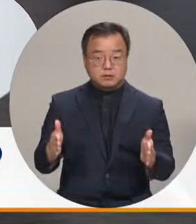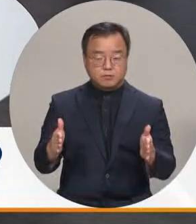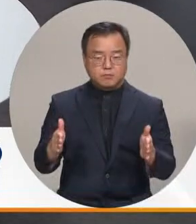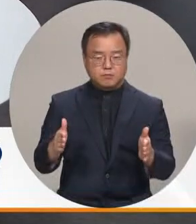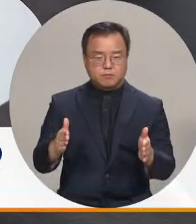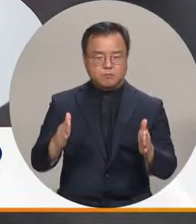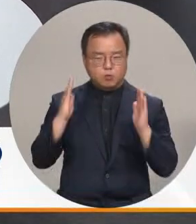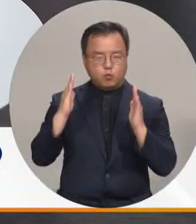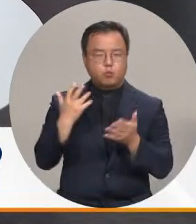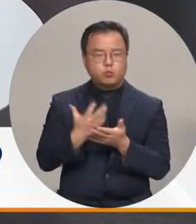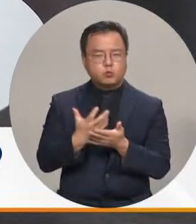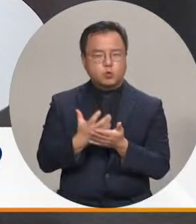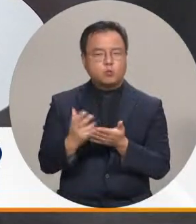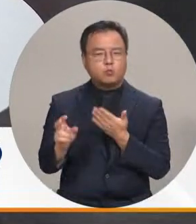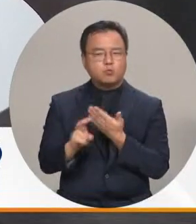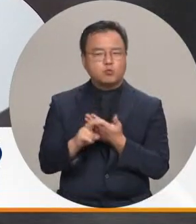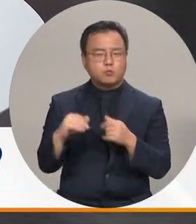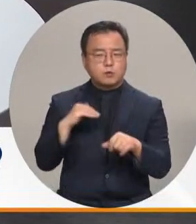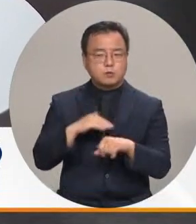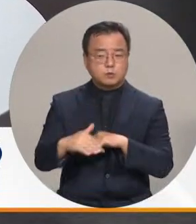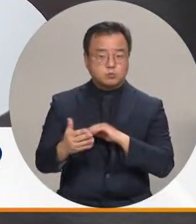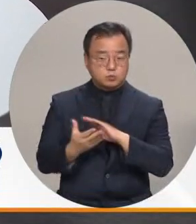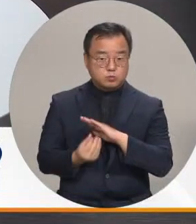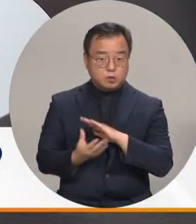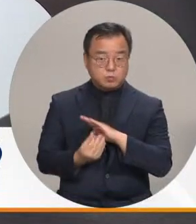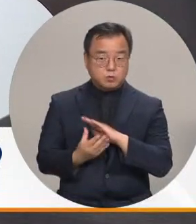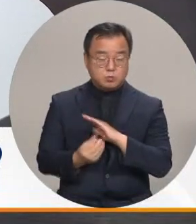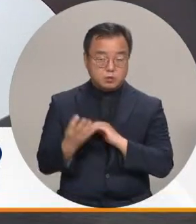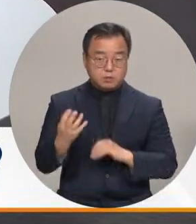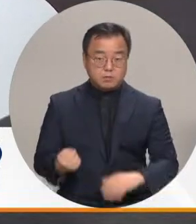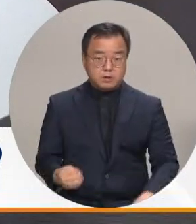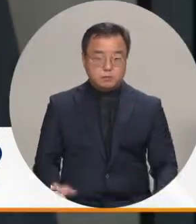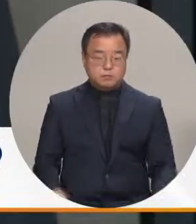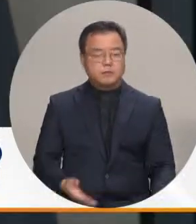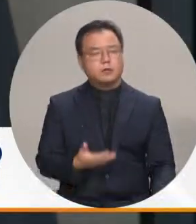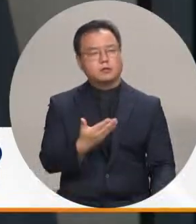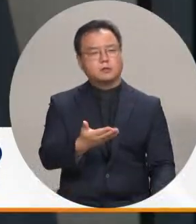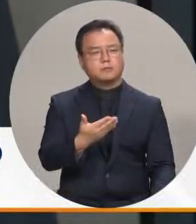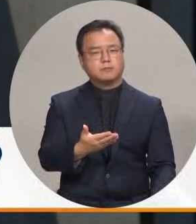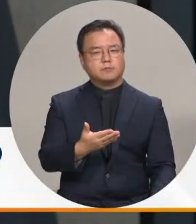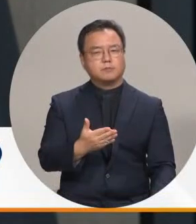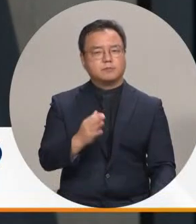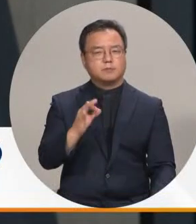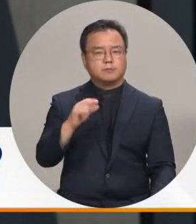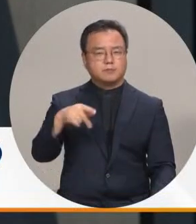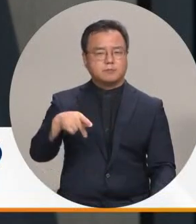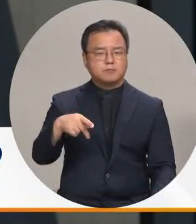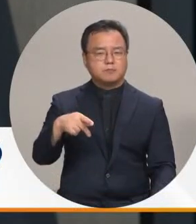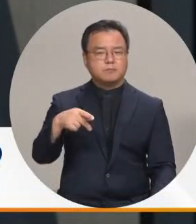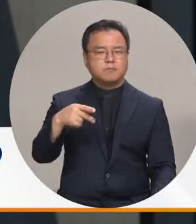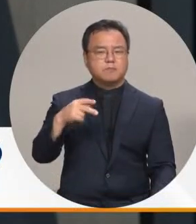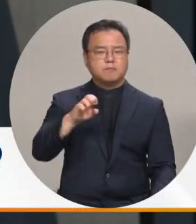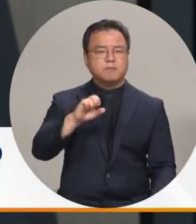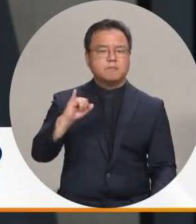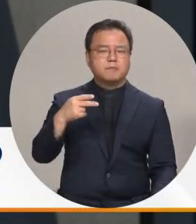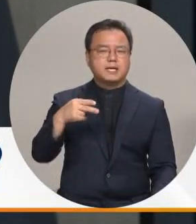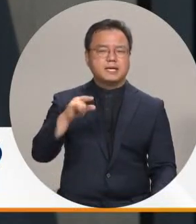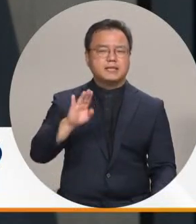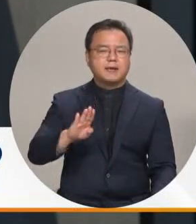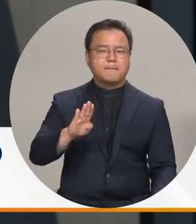불법적인 경도로 구하는 사례가 많이 있다고요네 혹시 앵커 님께서는 피대 10이라는 이름을